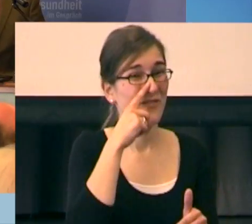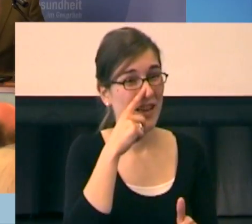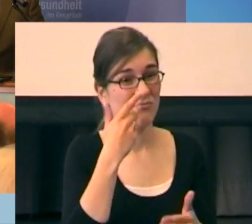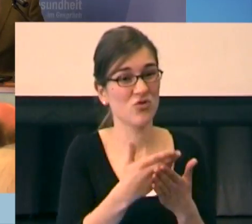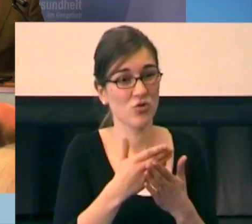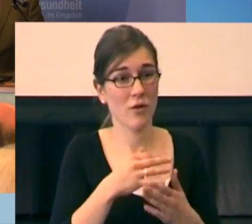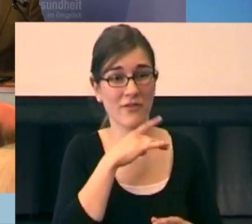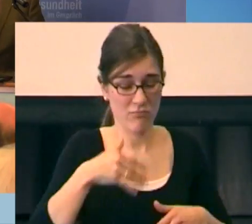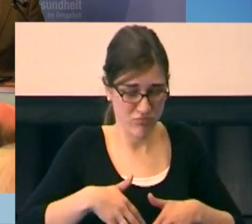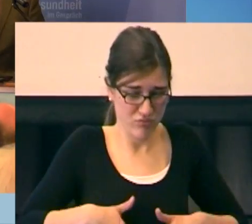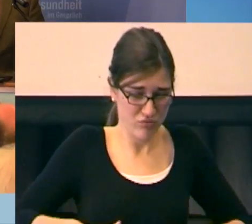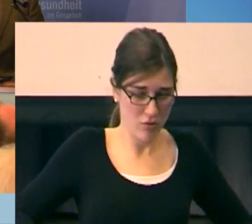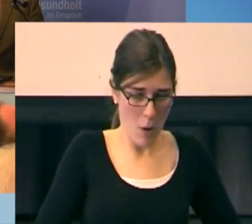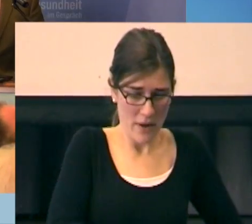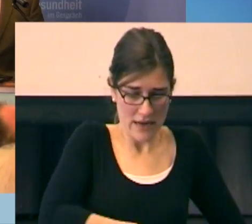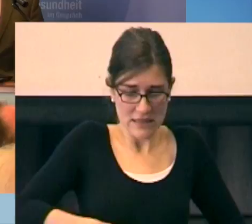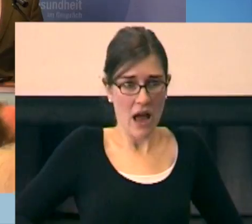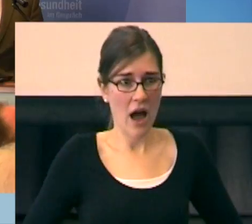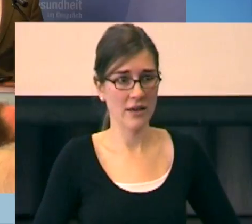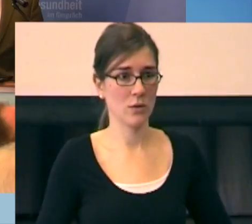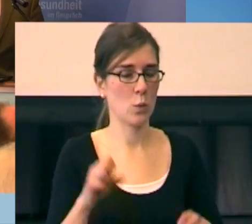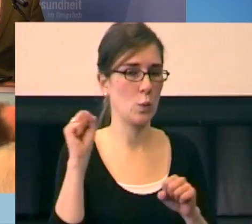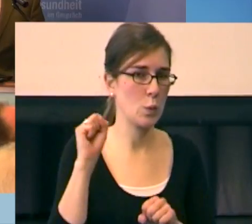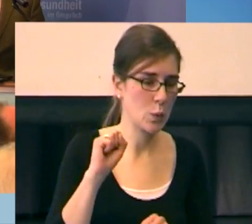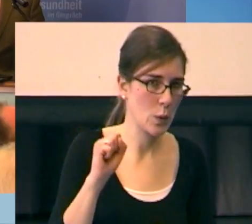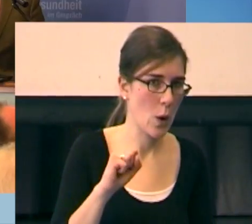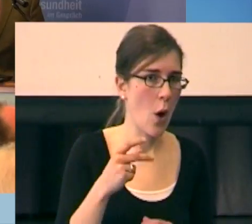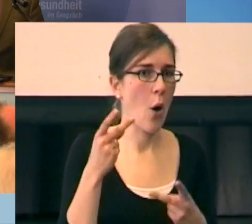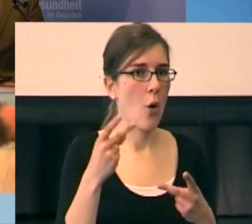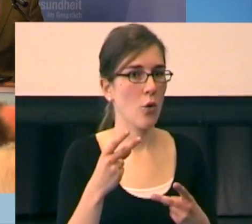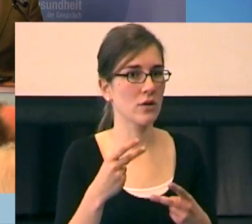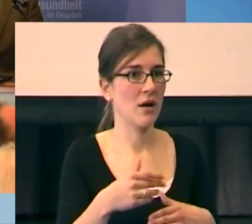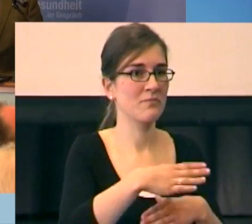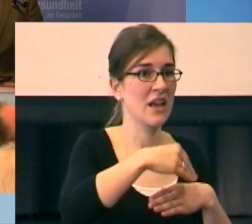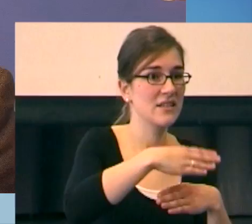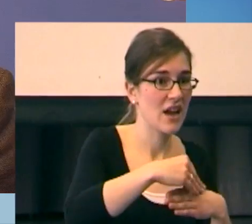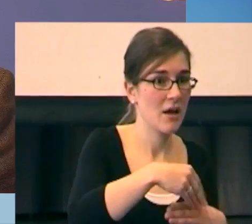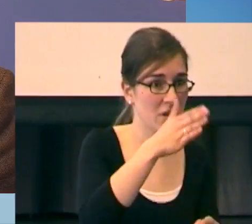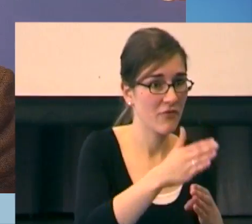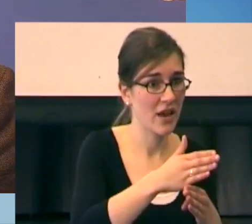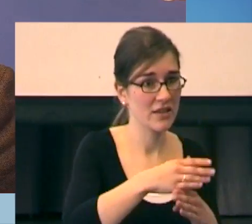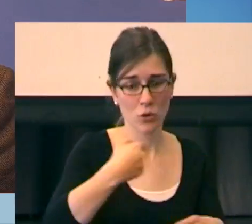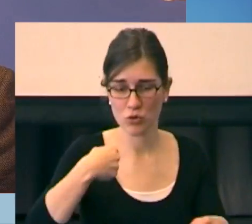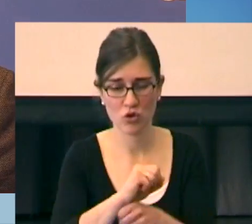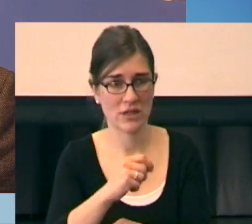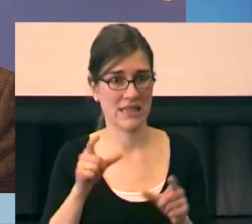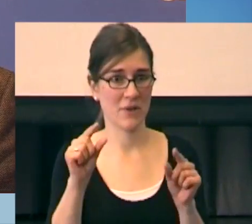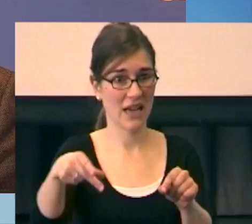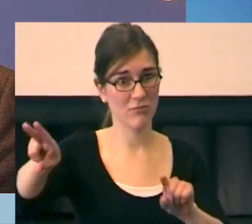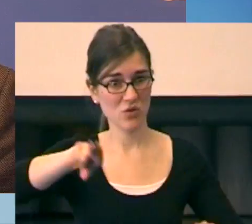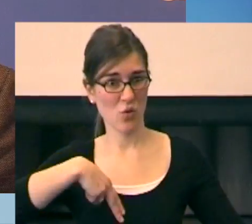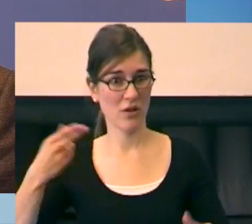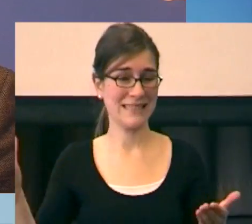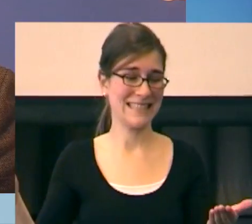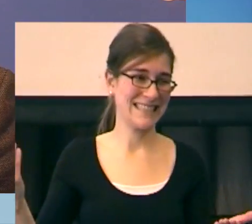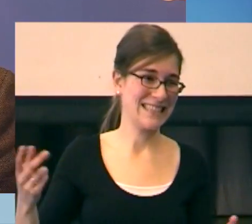metastasiert oder kommt nach einer vorhergehenden Therapie der Tumor wieder? Dann müssen wir den